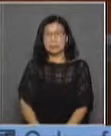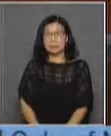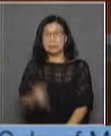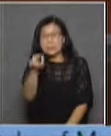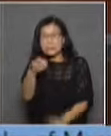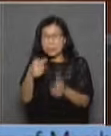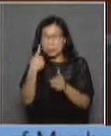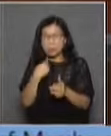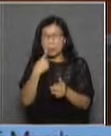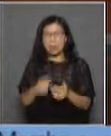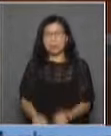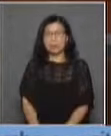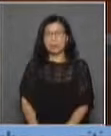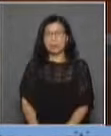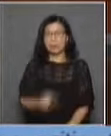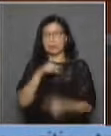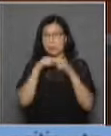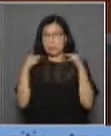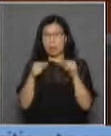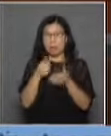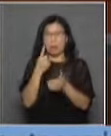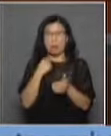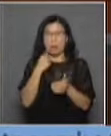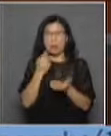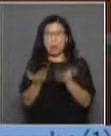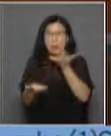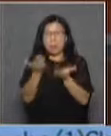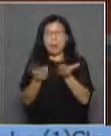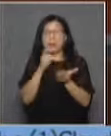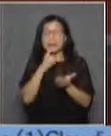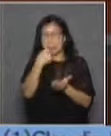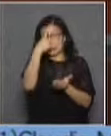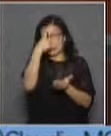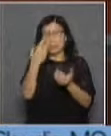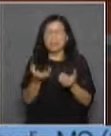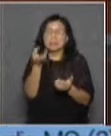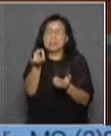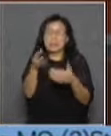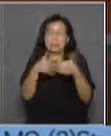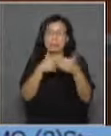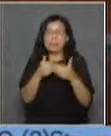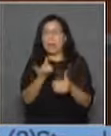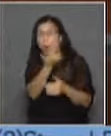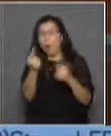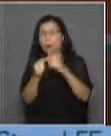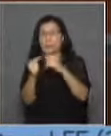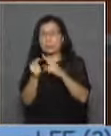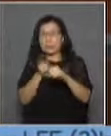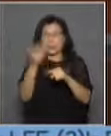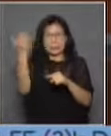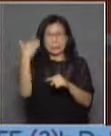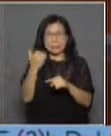貪，即係其實曾蔭權嗰個貪腐比較梁振英嚟講真係少無見大無嘅。最近我見到好多市民，因為有啲知我當年舉